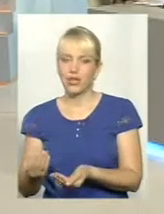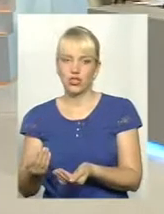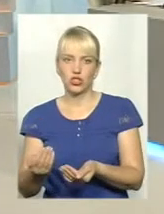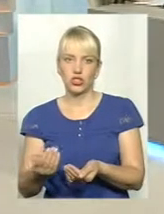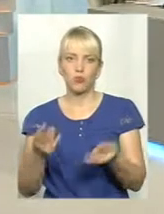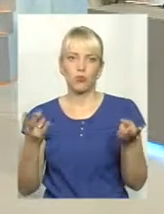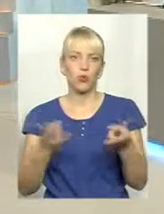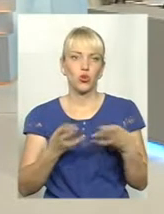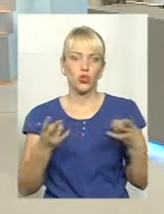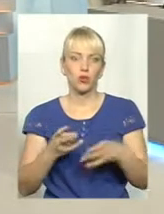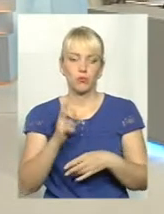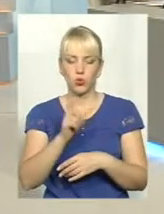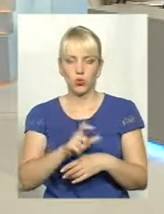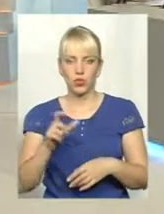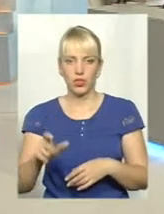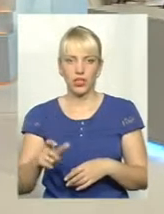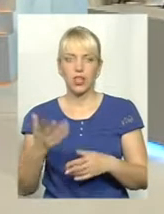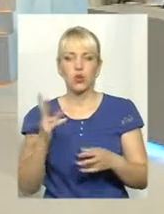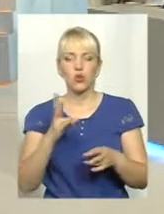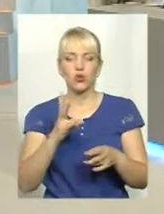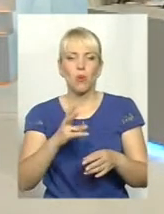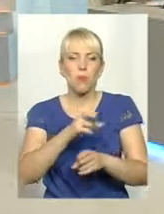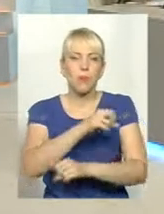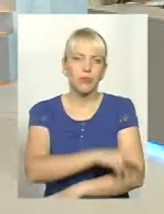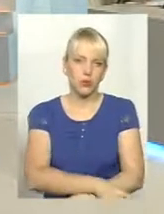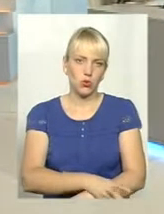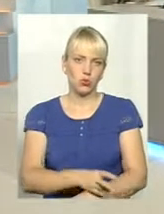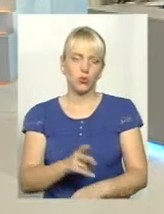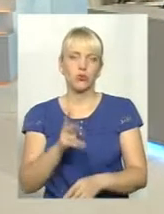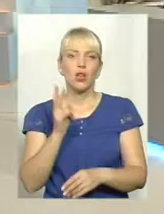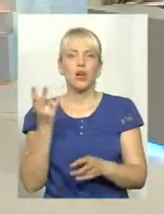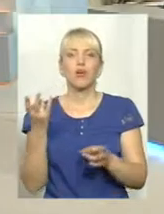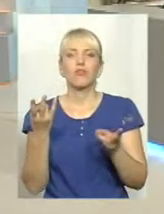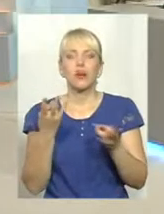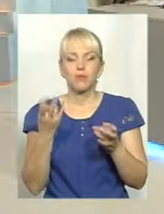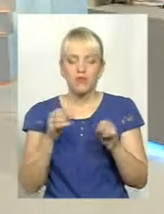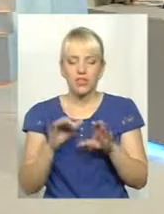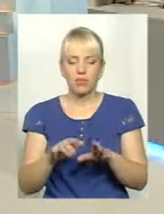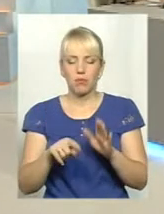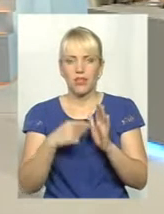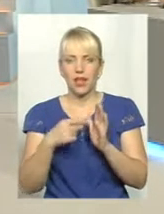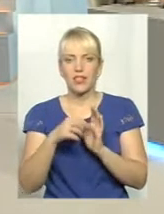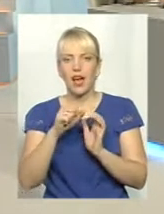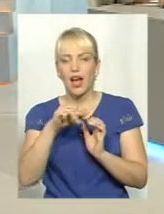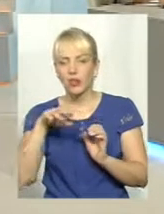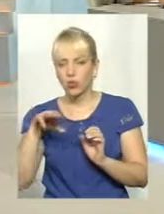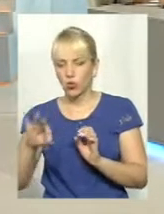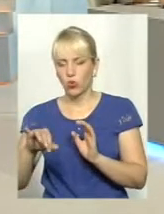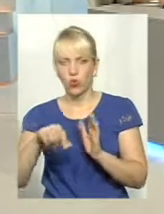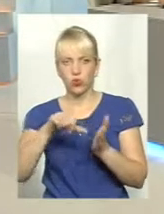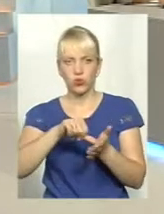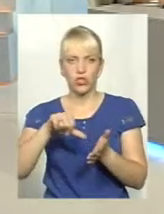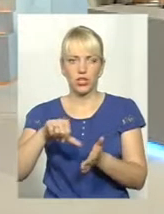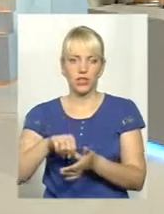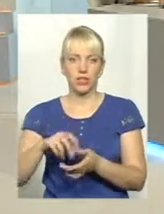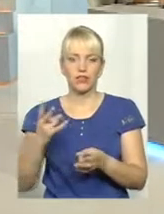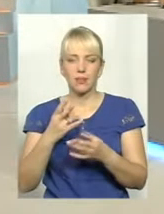витрачаєте гроші, час і зусилля? Тут треба думати спочатку над тим, як